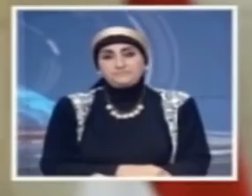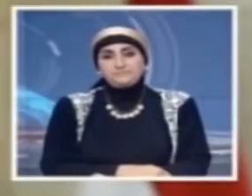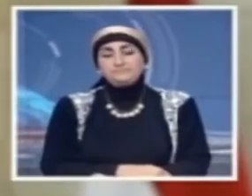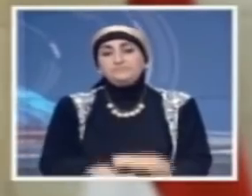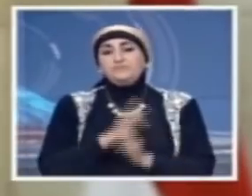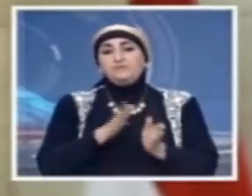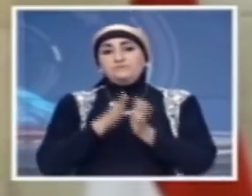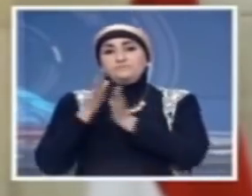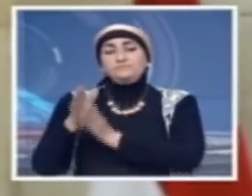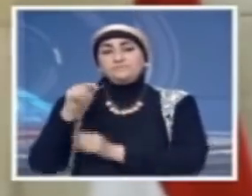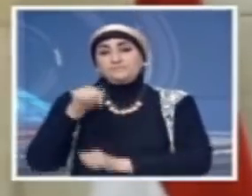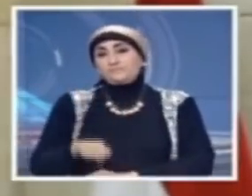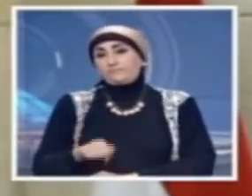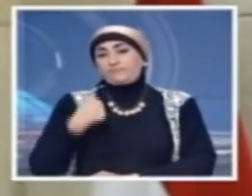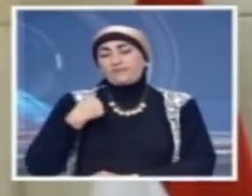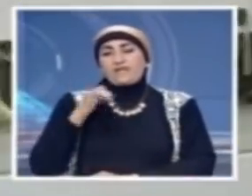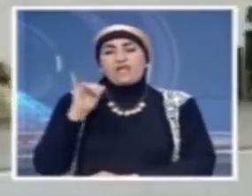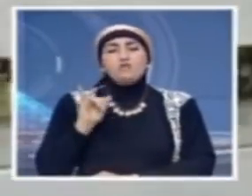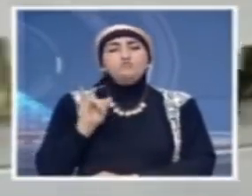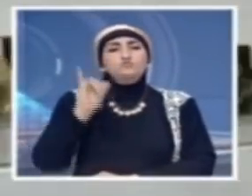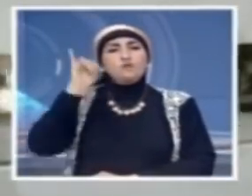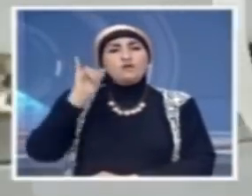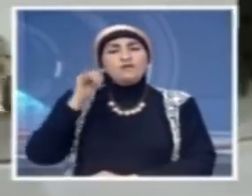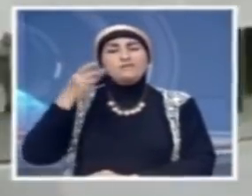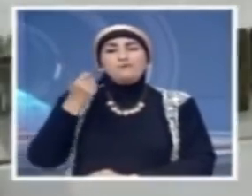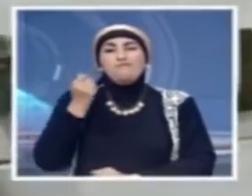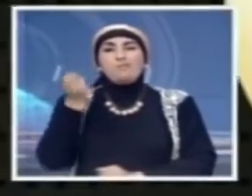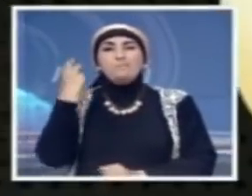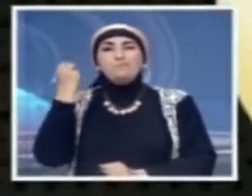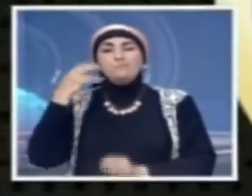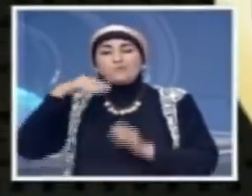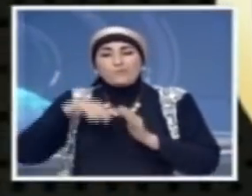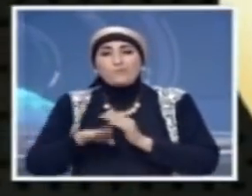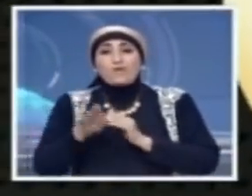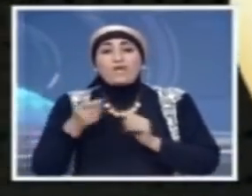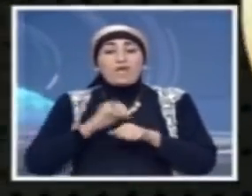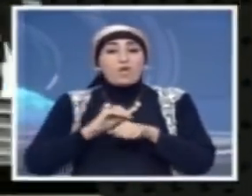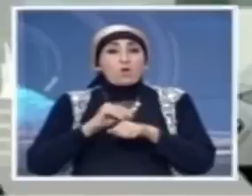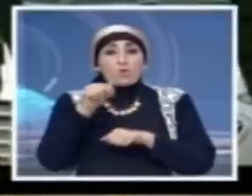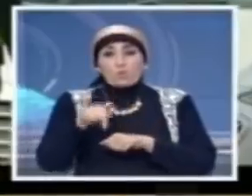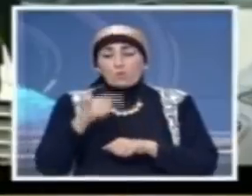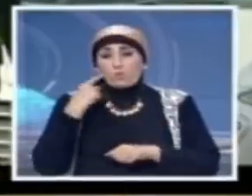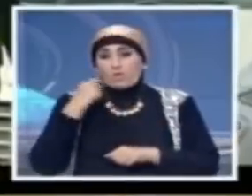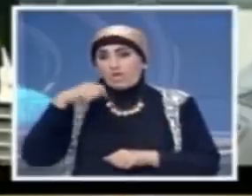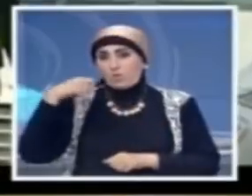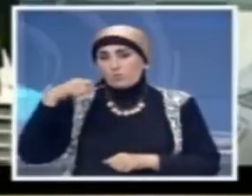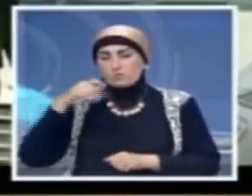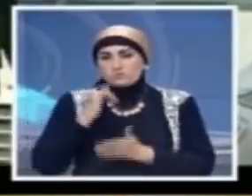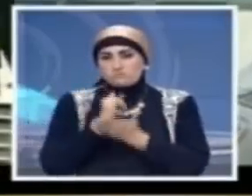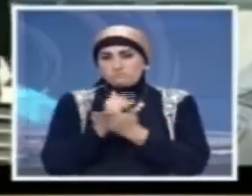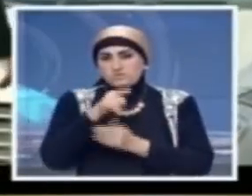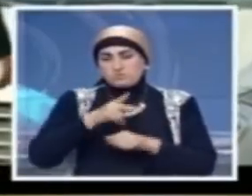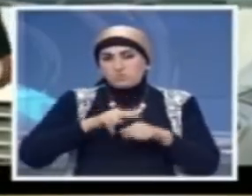وفي مجال قضايا التهرب الضريبي والأموال العامة، تمكنت أجهزة الوزارة من ضبط